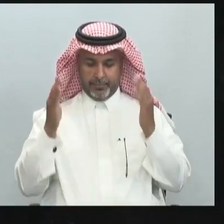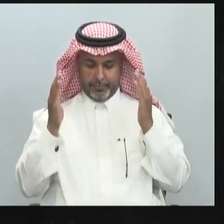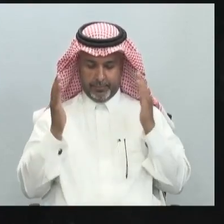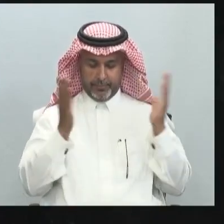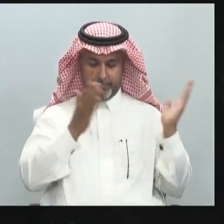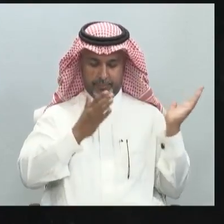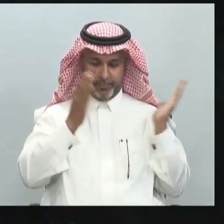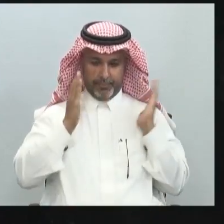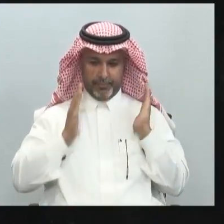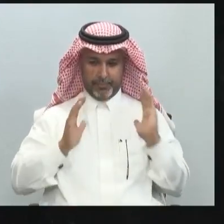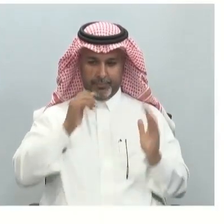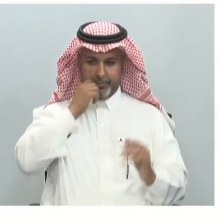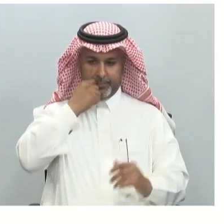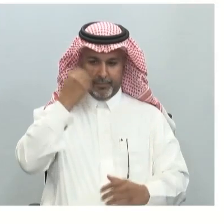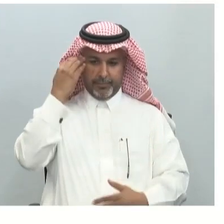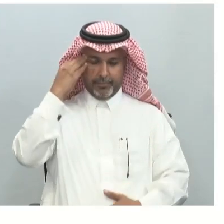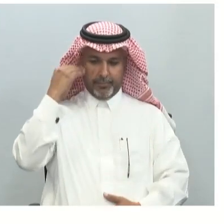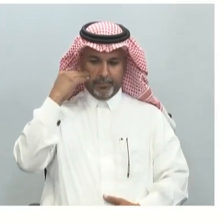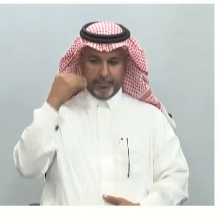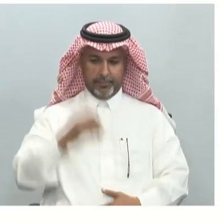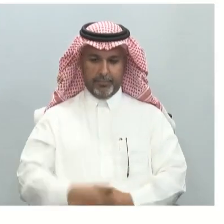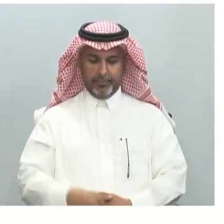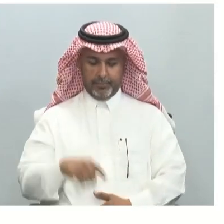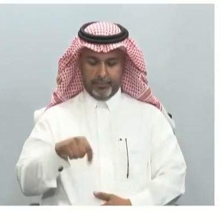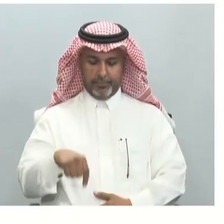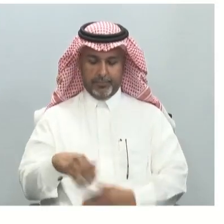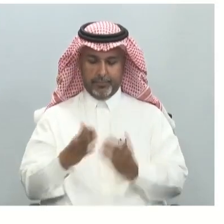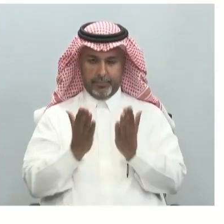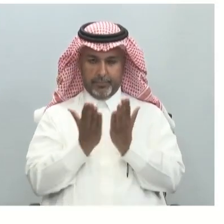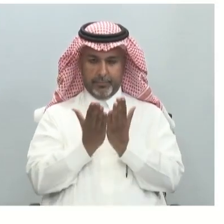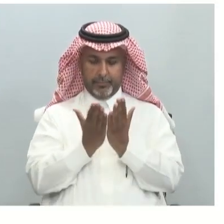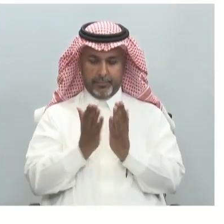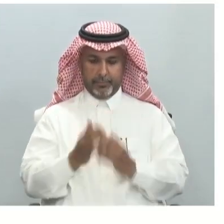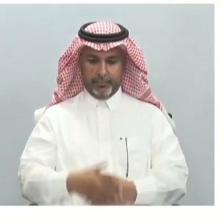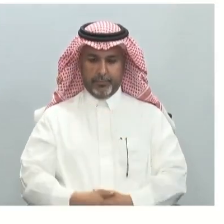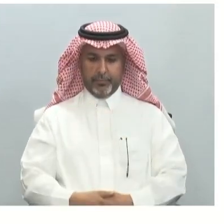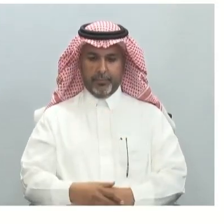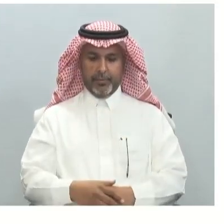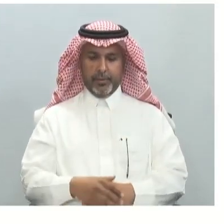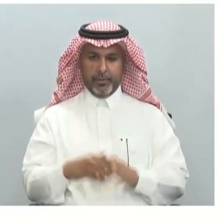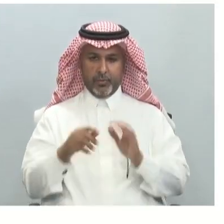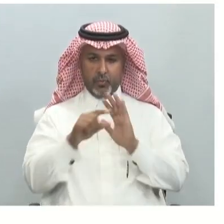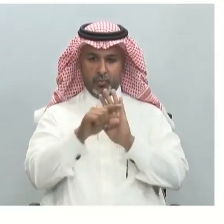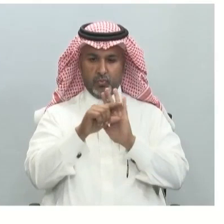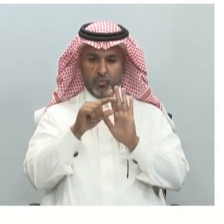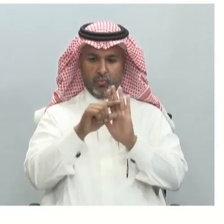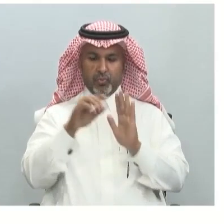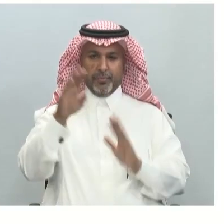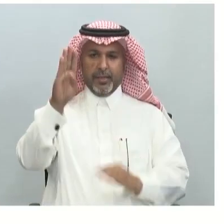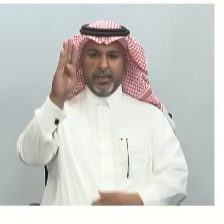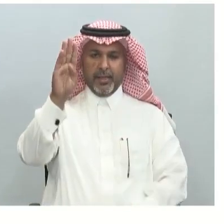وسهلا اعزائي الطلاب عزيزاتي الطالبات اليوم ان شاء الله باذن الله سنبدا باب جديد وهو كثيرات